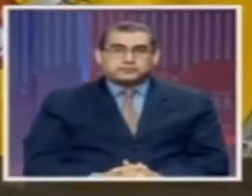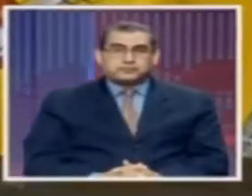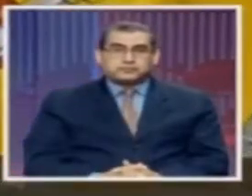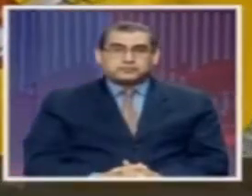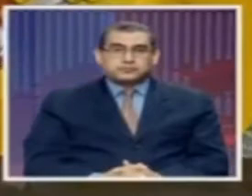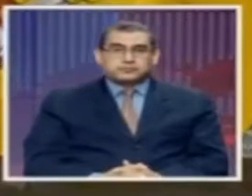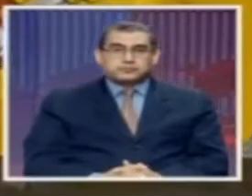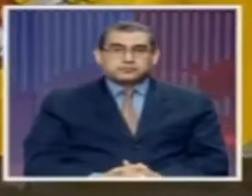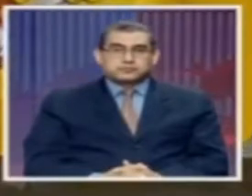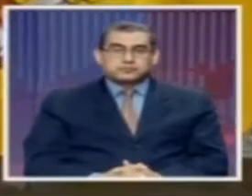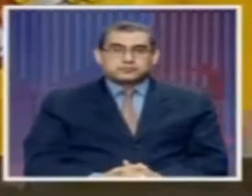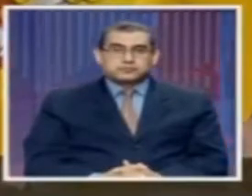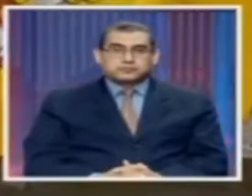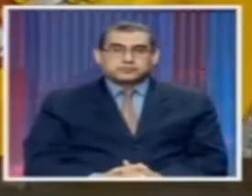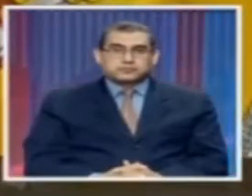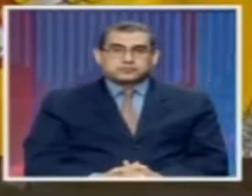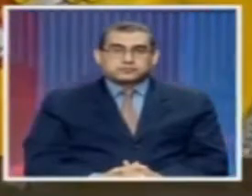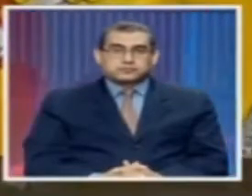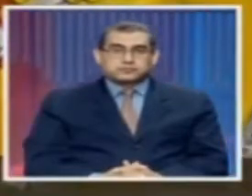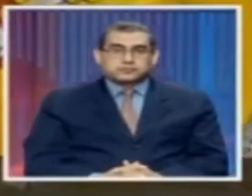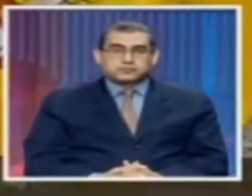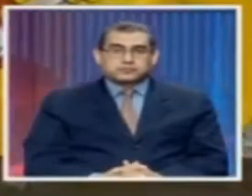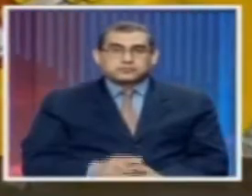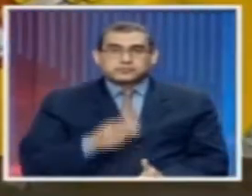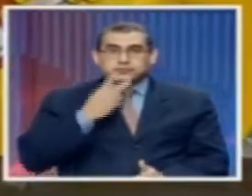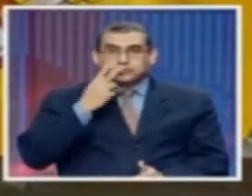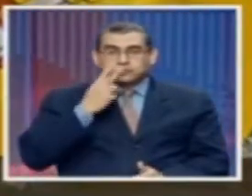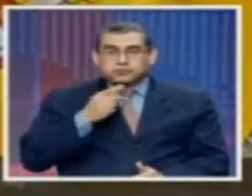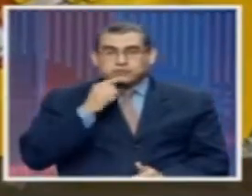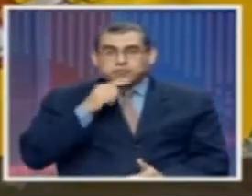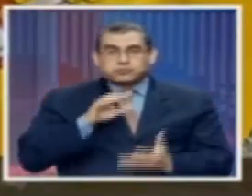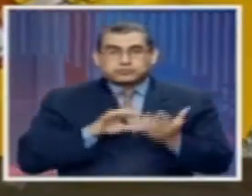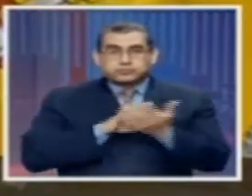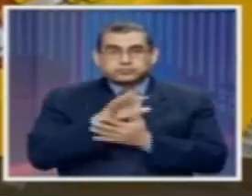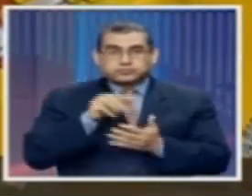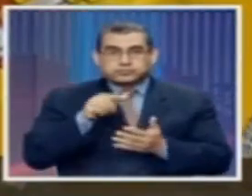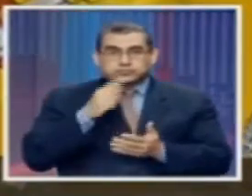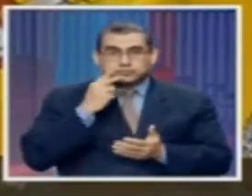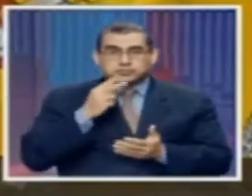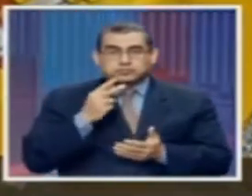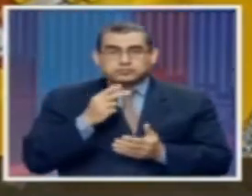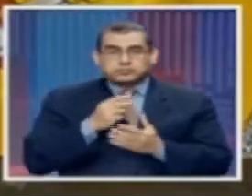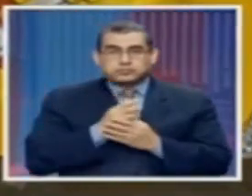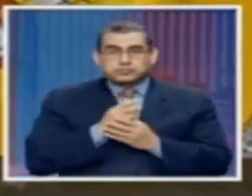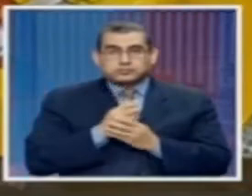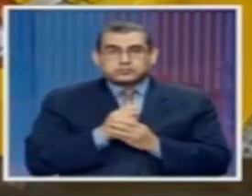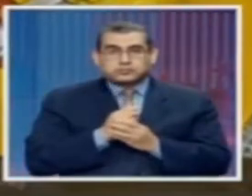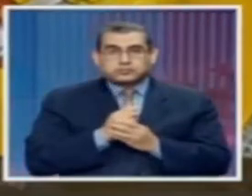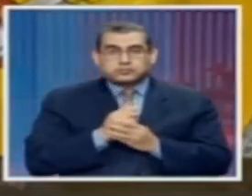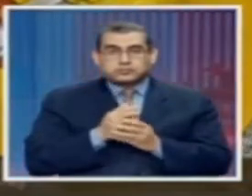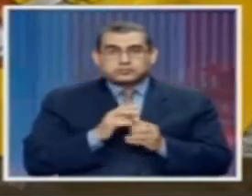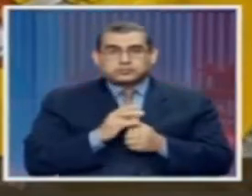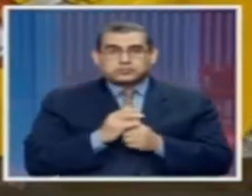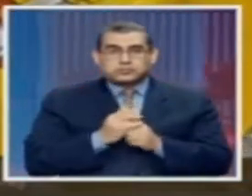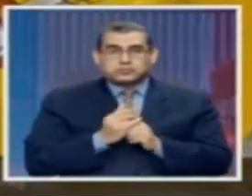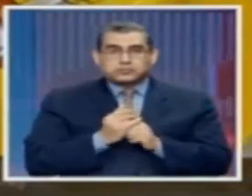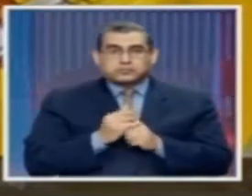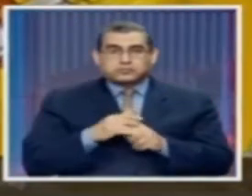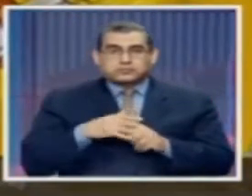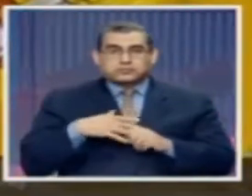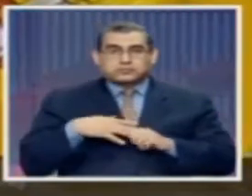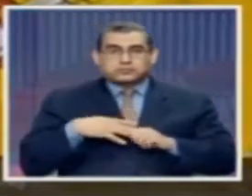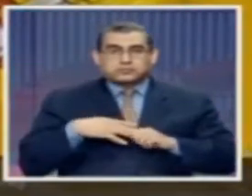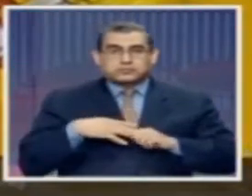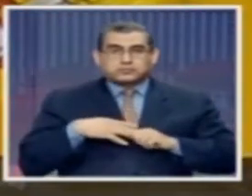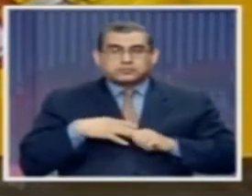شرق المتوسط. هذا التوتر وفقا لوجهة نظر يمكن حله من وجهة نظر أسبانيا، لا يمكن حله